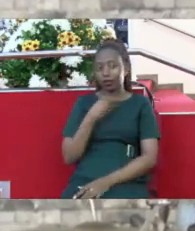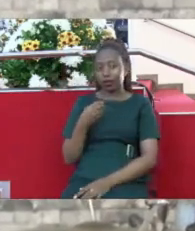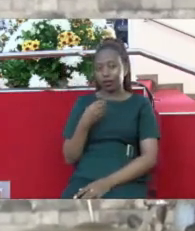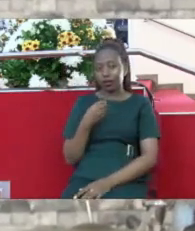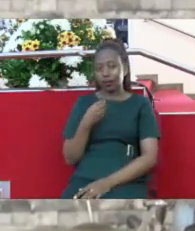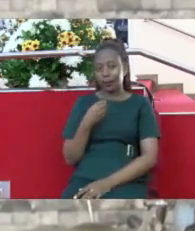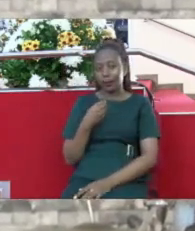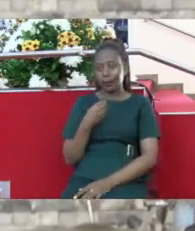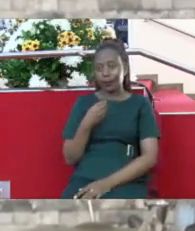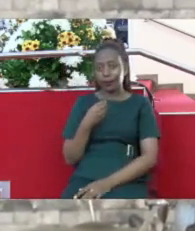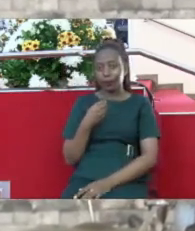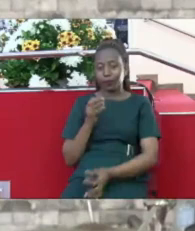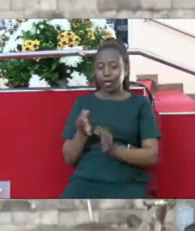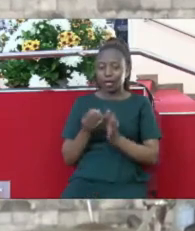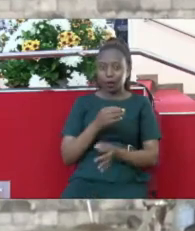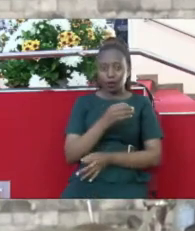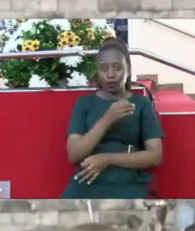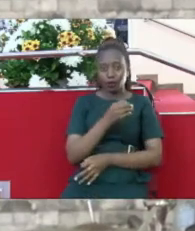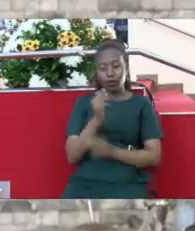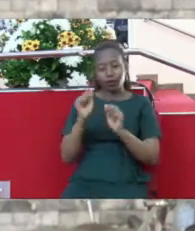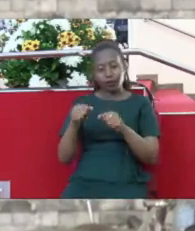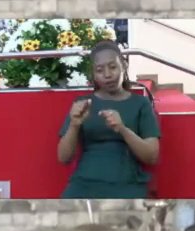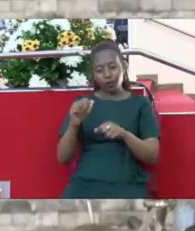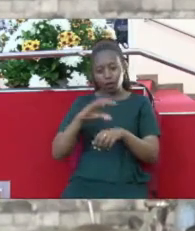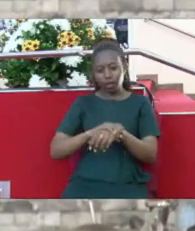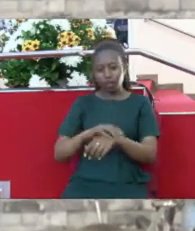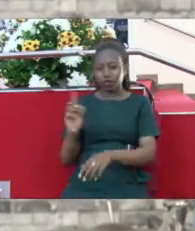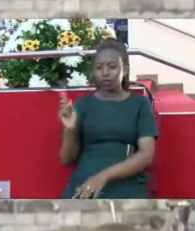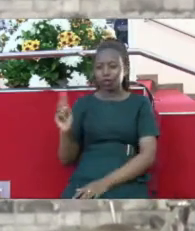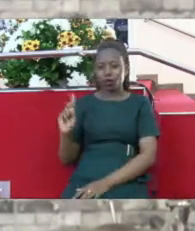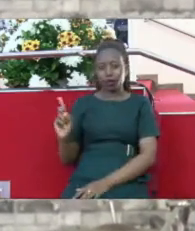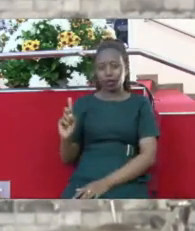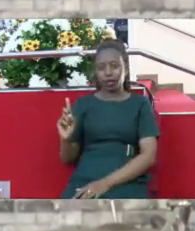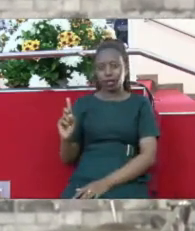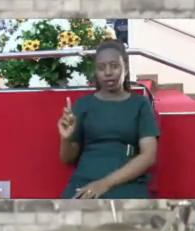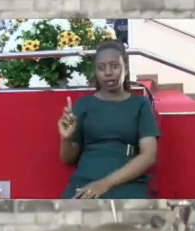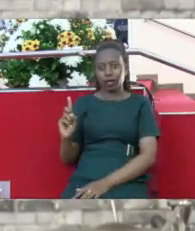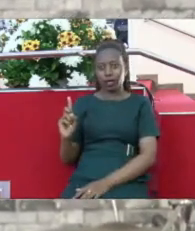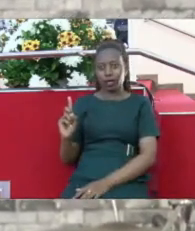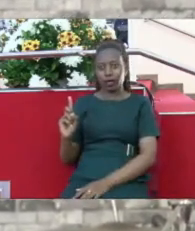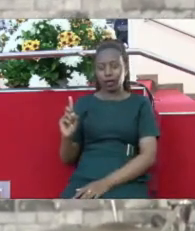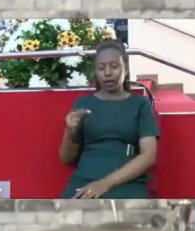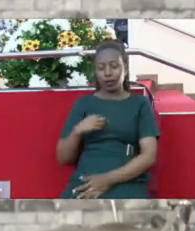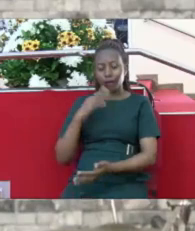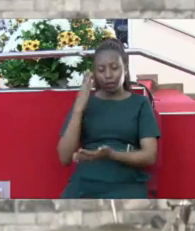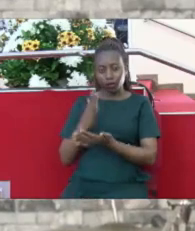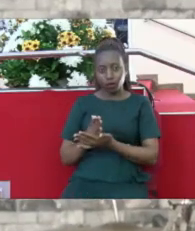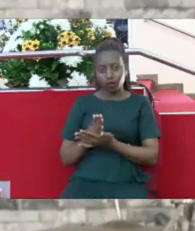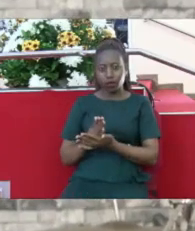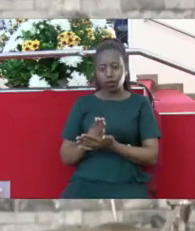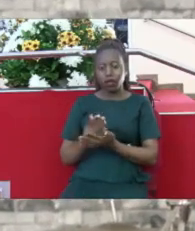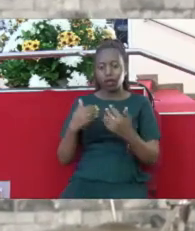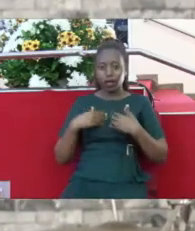akafanye lolote lile. If they are able to get Nairobi. Kama anaweza pata Nairobi. I can assure you. anaweza kukuhakikishia. They will have an easy time getting